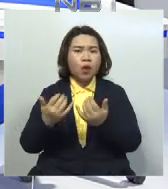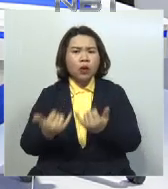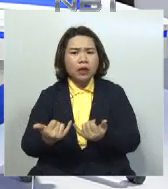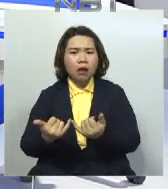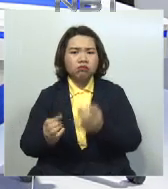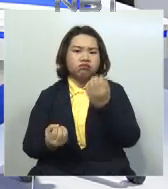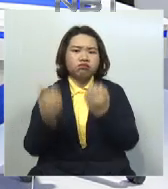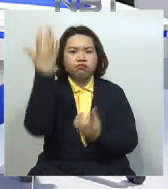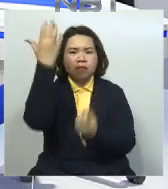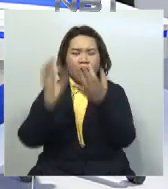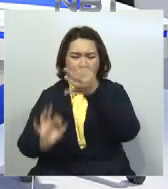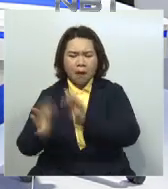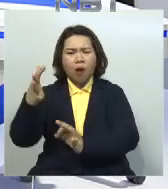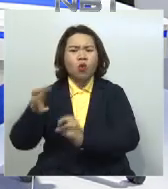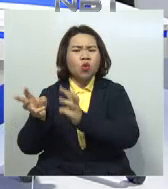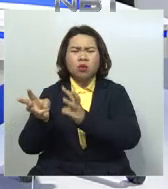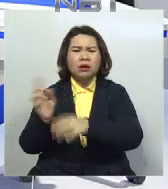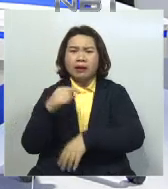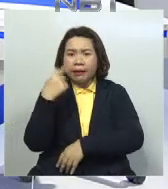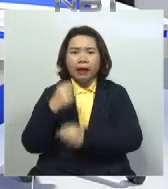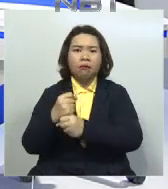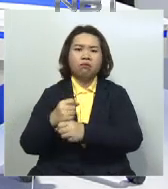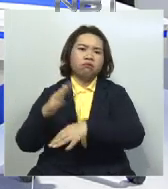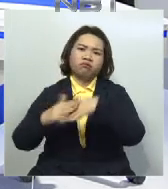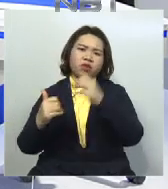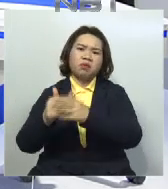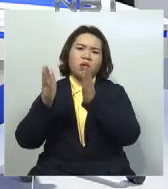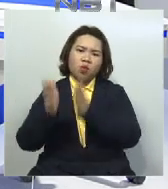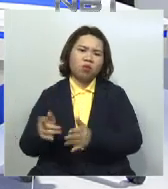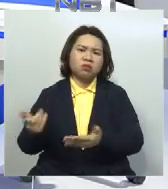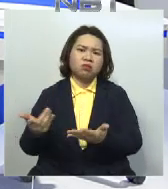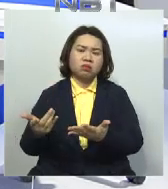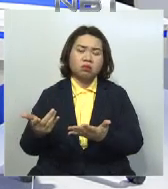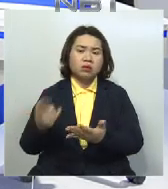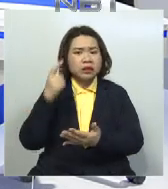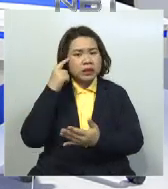ผาป่าอย่างที่ท่านบอกว่า 100% เนี่ยฝีมือมนุษย์แล้วก็ยังมีให้เห็นต่อเนื่องนะคะ